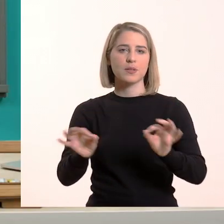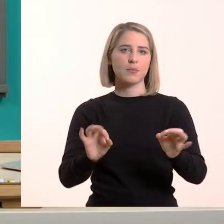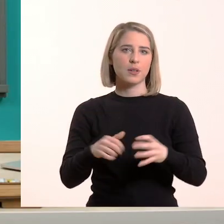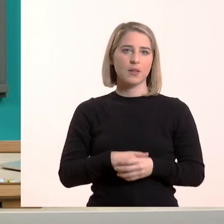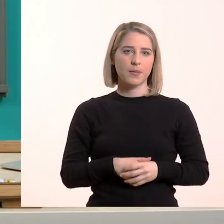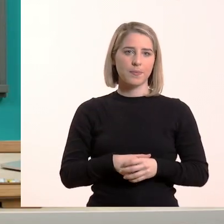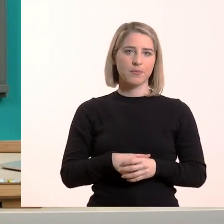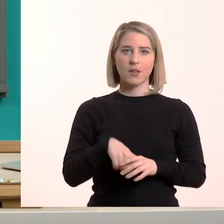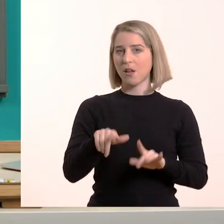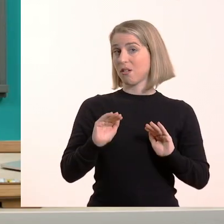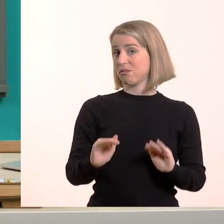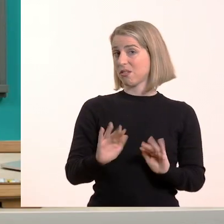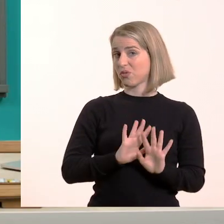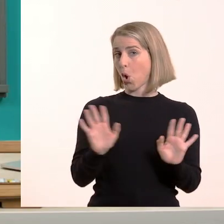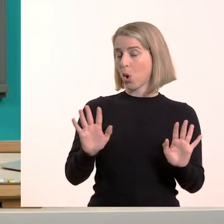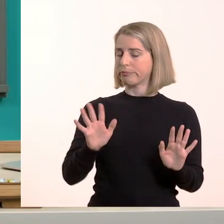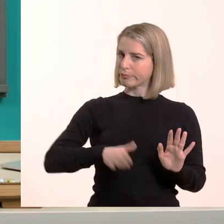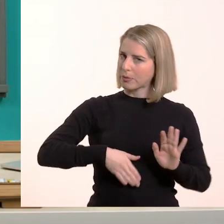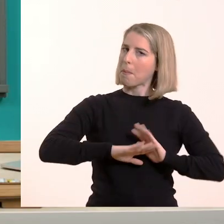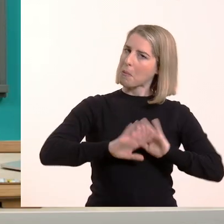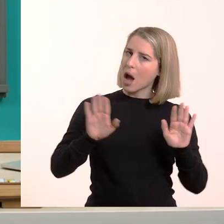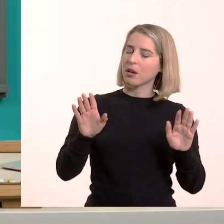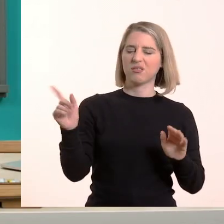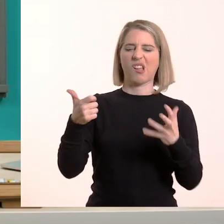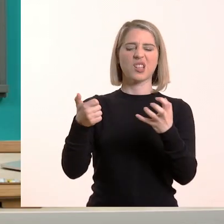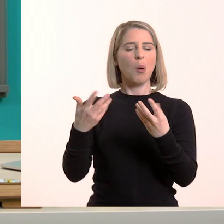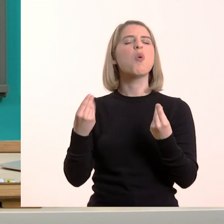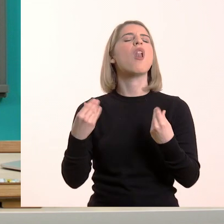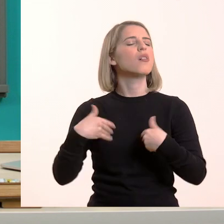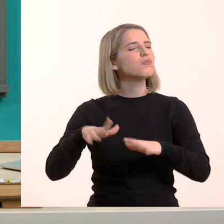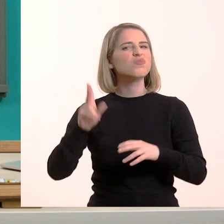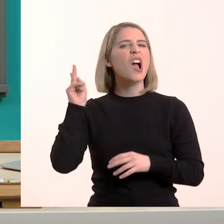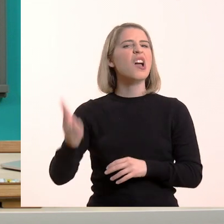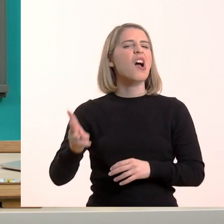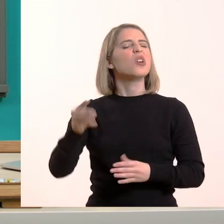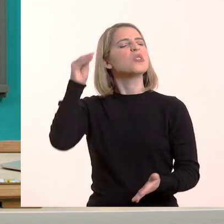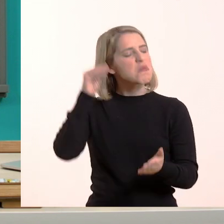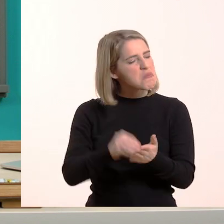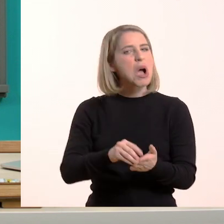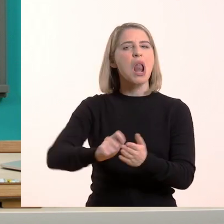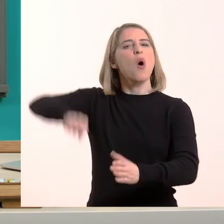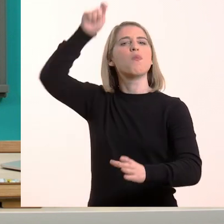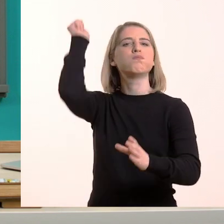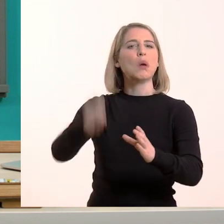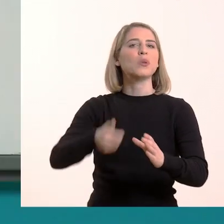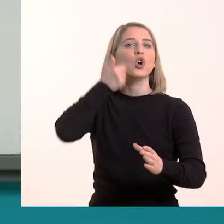Δεν μένει όμως εκεί η μάγισσά μας. Σου λέει 60, πάλι πολλά είναι γι' αυτό, ναι. Ας το ξαναχτυπήσω μια φορά με το κόκκινο ραβδί.